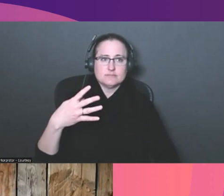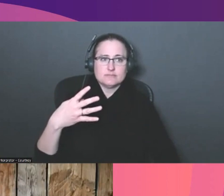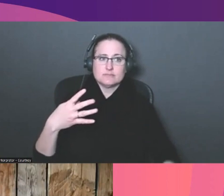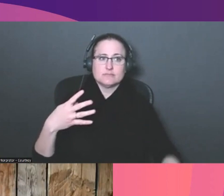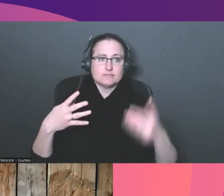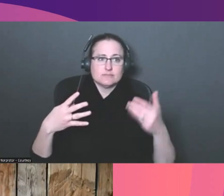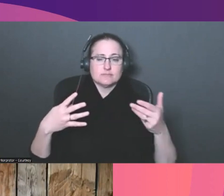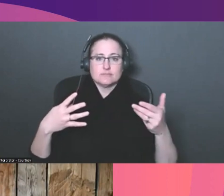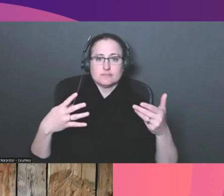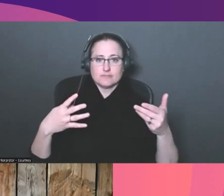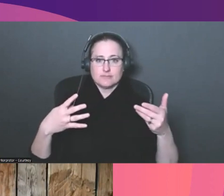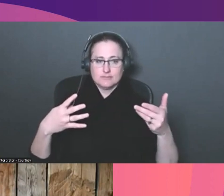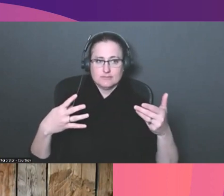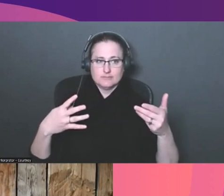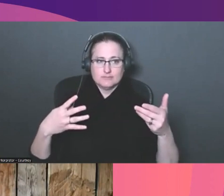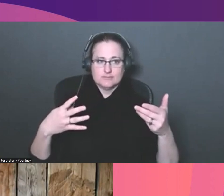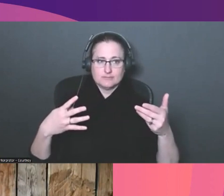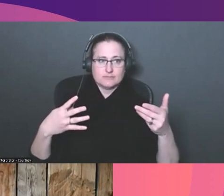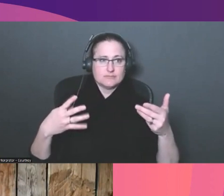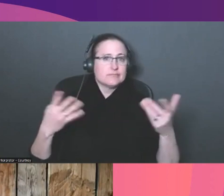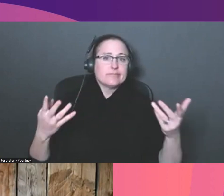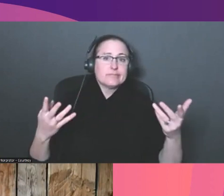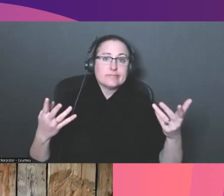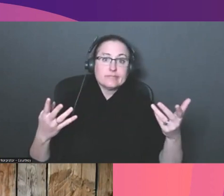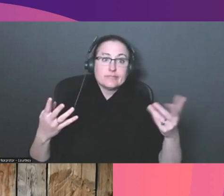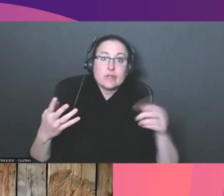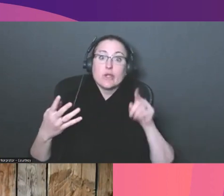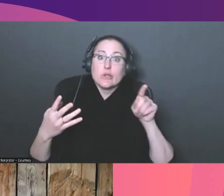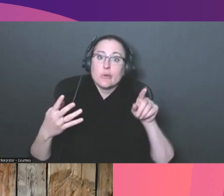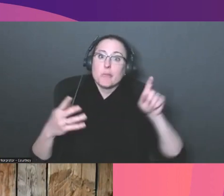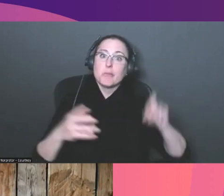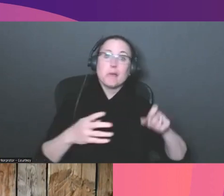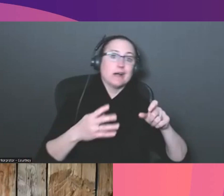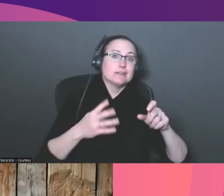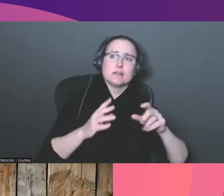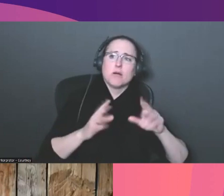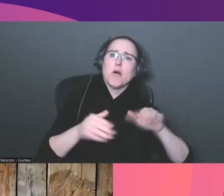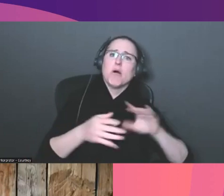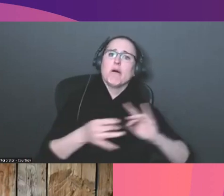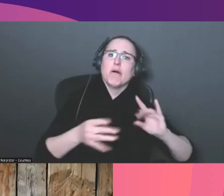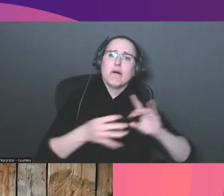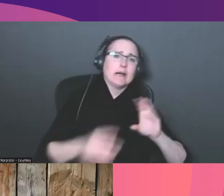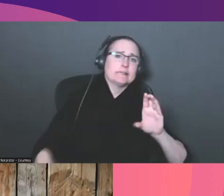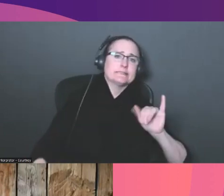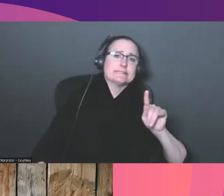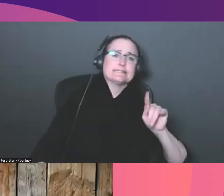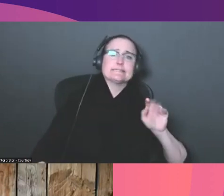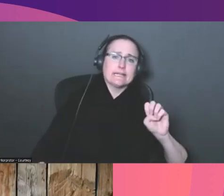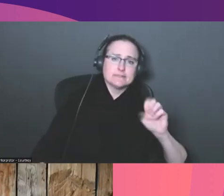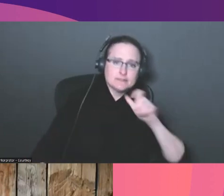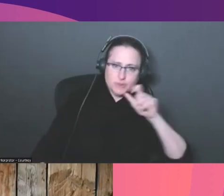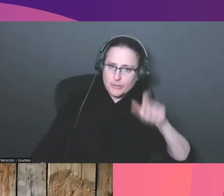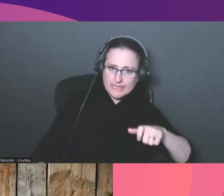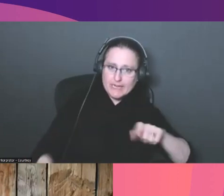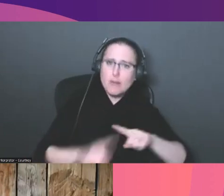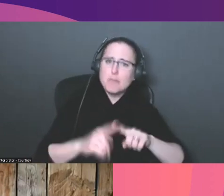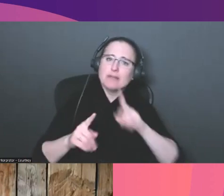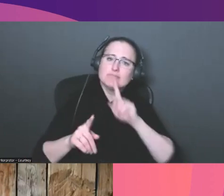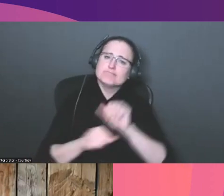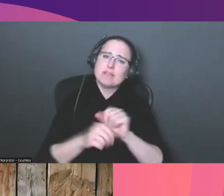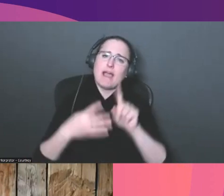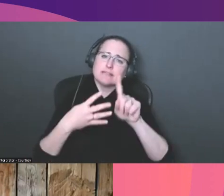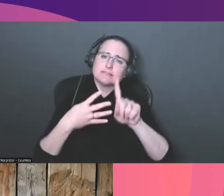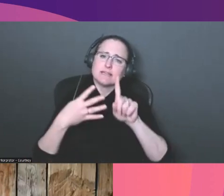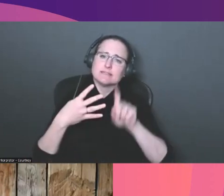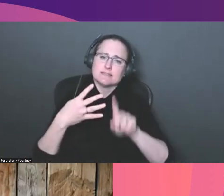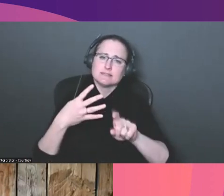Au moins, je couvre ces 4 domaines. Vous n'avez pas besoin de citer Sohal,